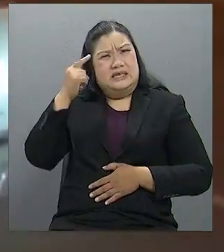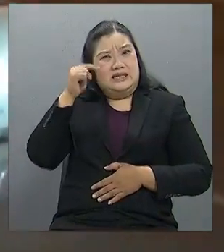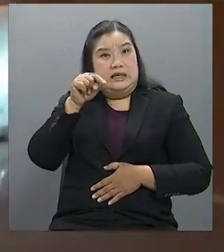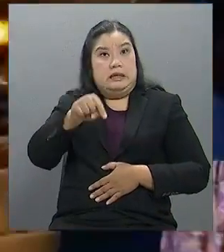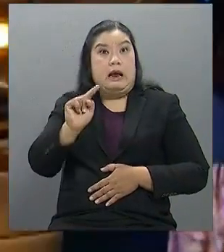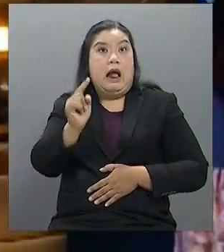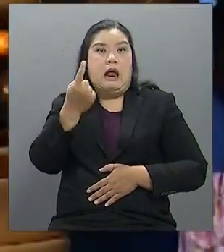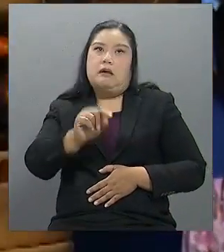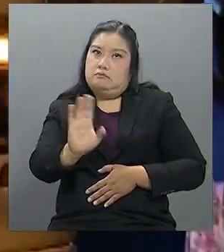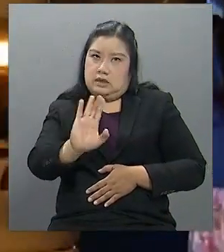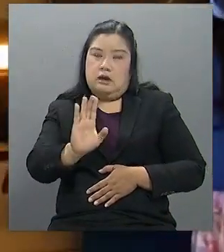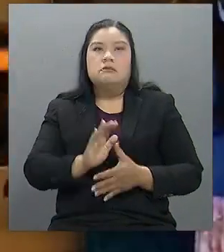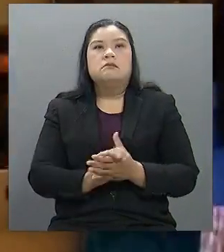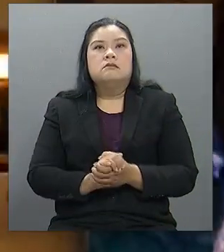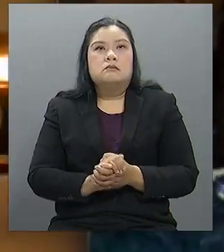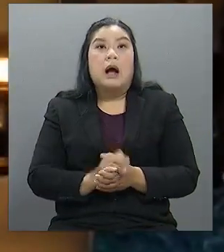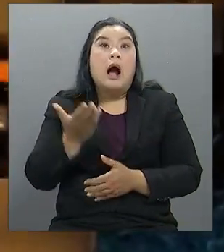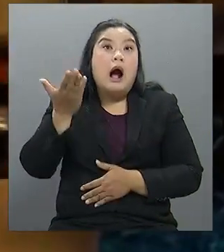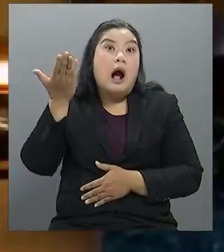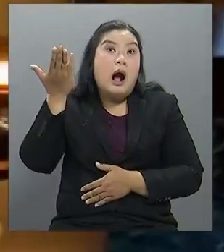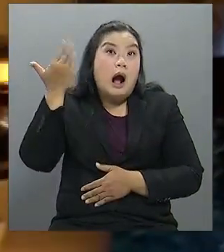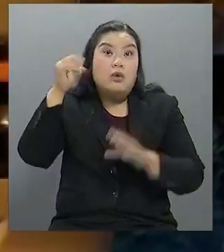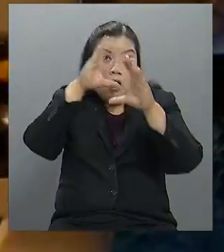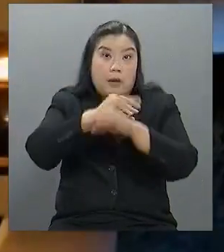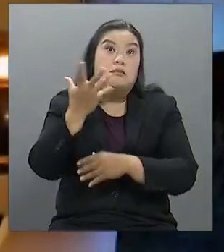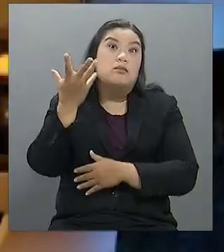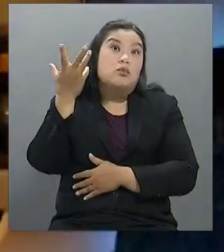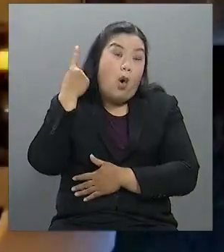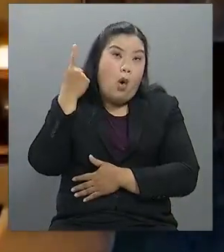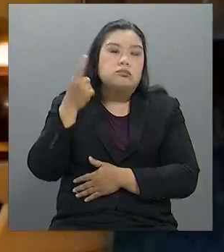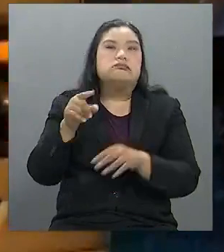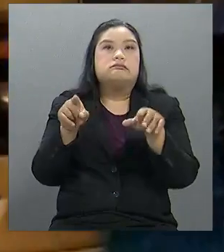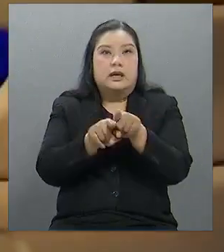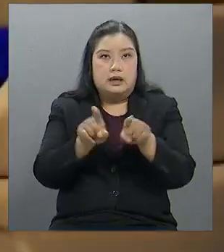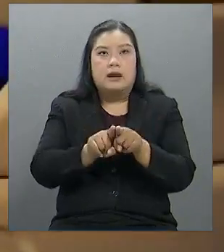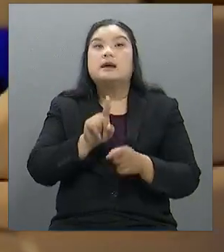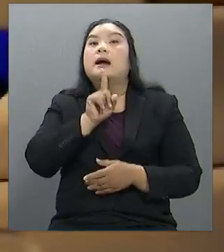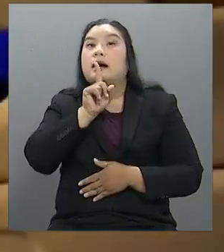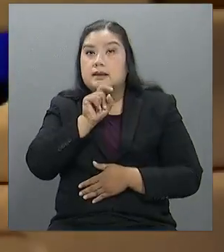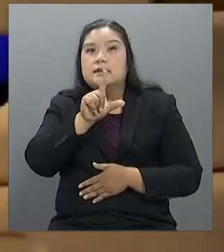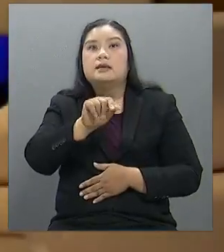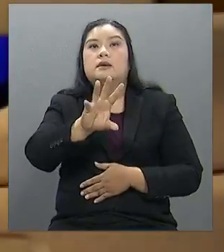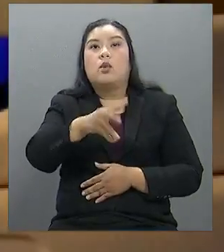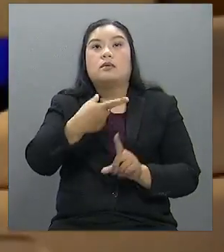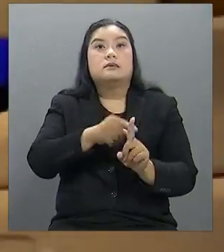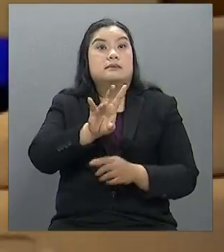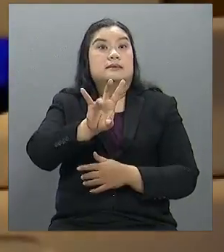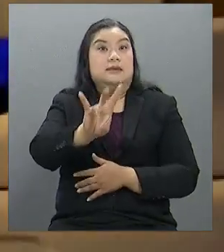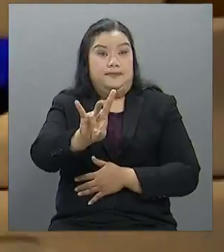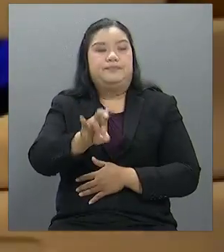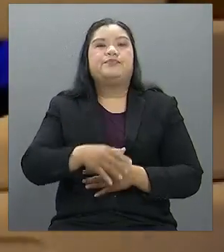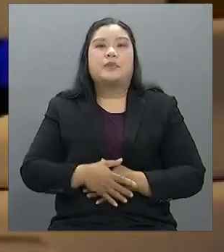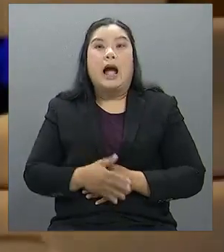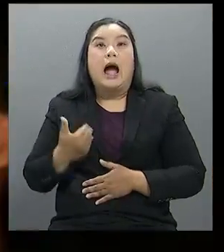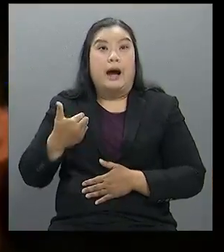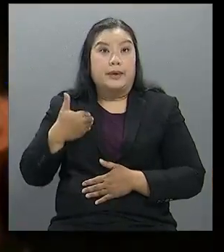รายเดียวคืนต่อมาค่ะช่วงกลางดึกของวันอาทิตย์ที่26กรกฎาคมเจ้าหน้าที่ศูนย์วิทยุ191อ่างทอง